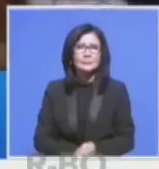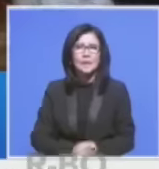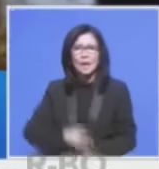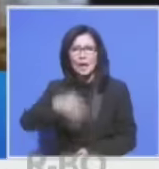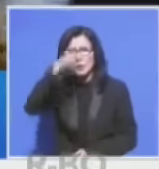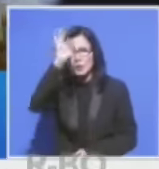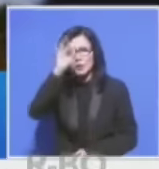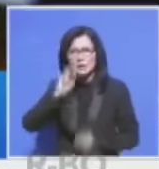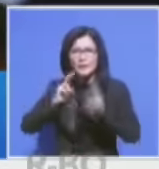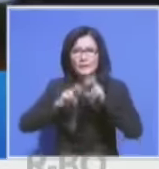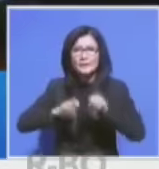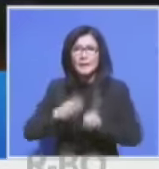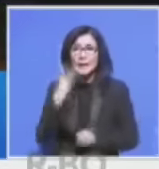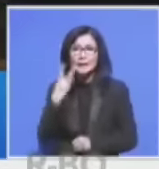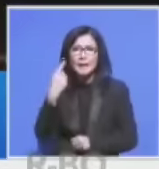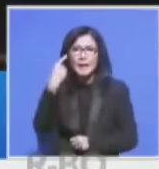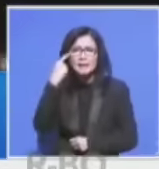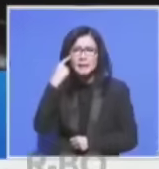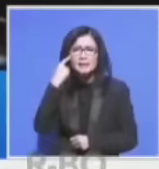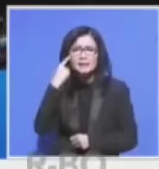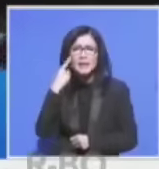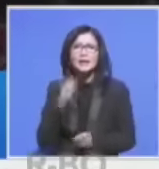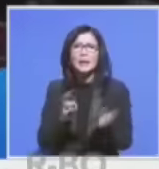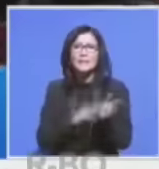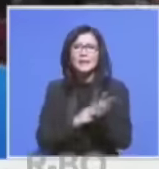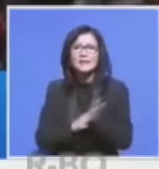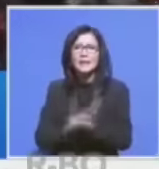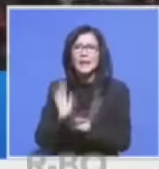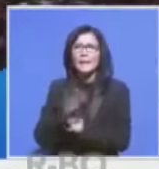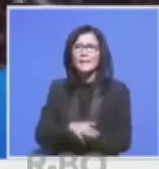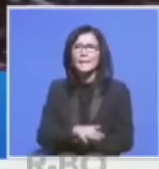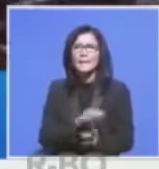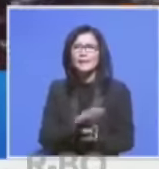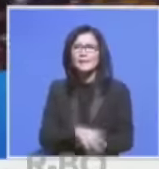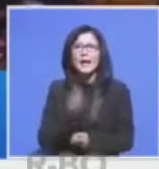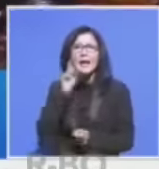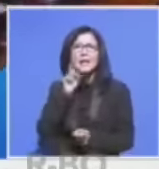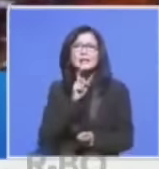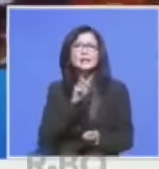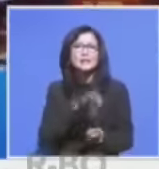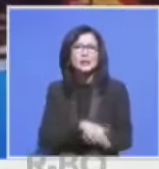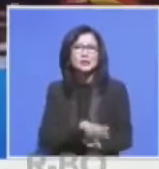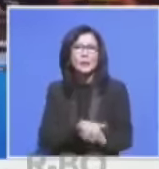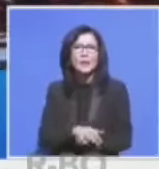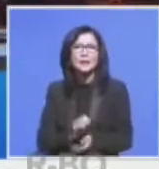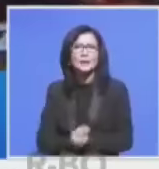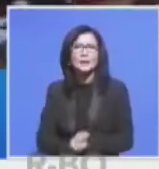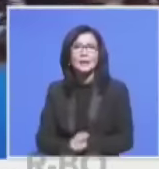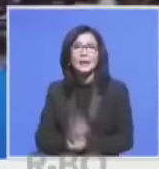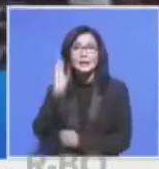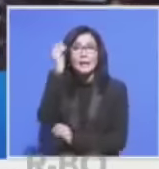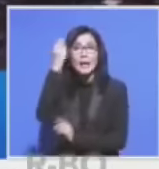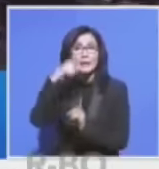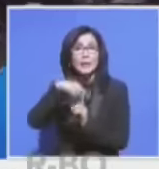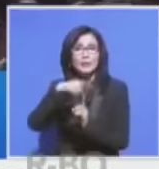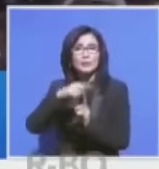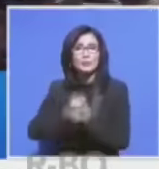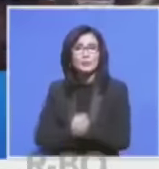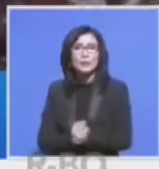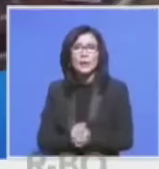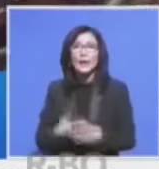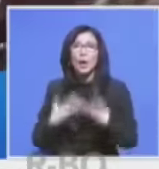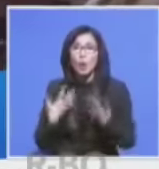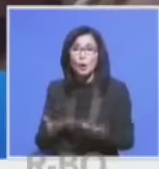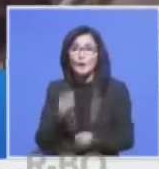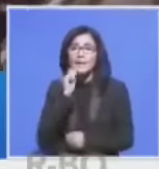Polisi memeriksa 3 orang saksi terkait kasus pelecehan seksual di pemukiman warga Cipinang Besar Utara, Jakarta Timur. Sementara korban yang